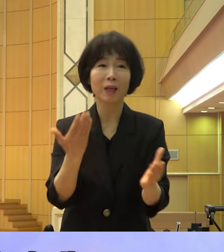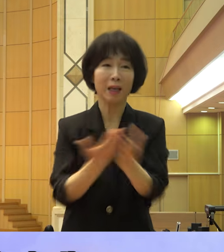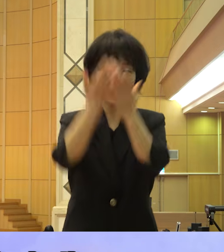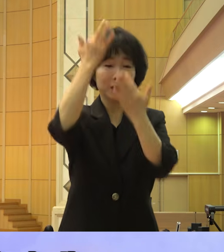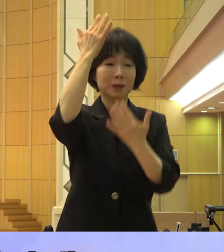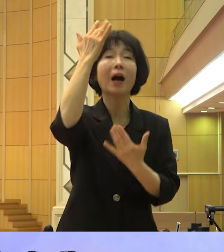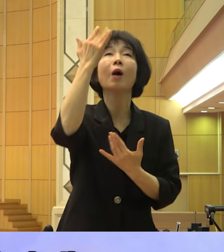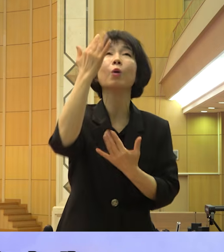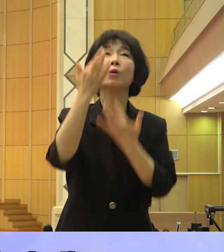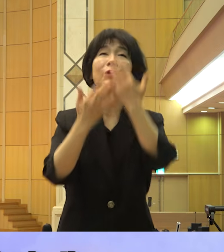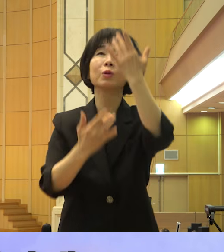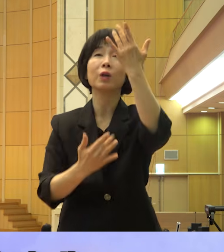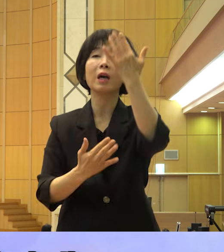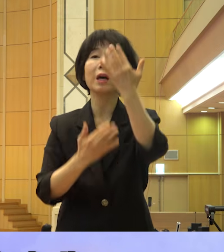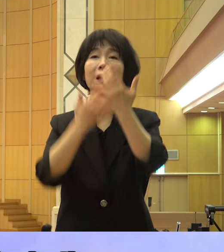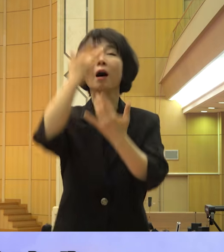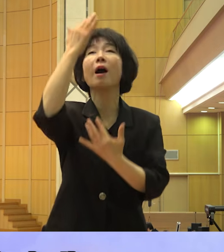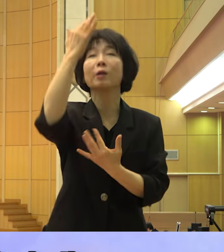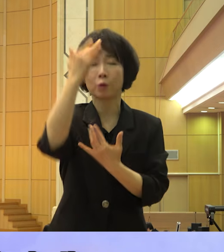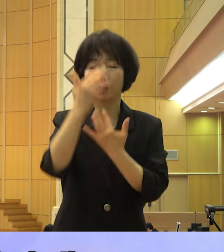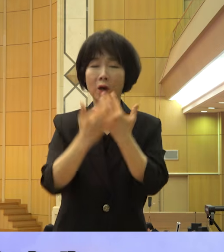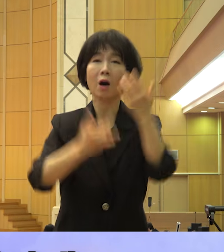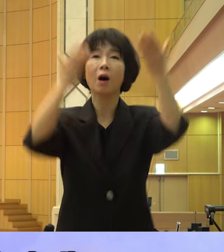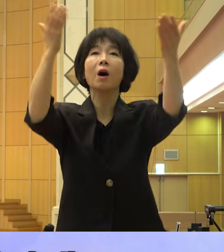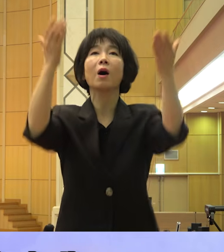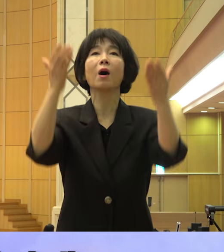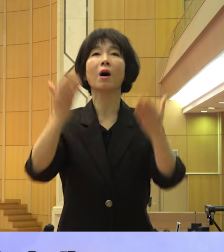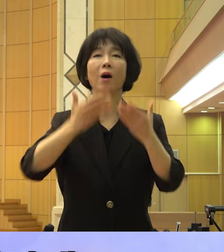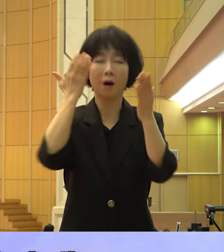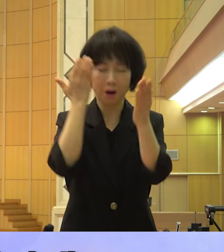부흥의 불길 타오르게